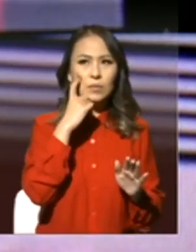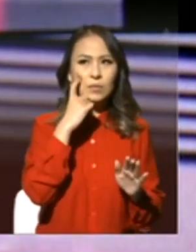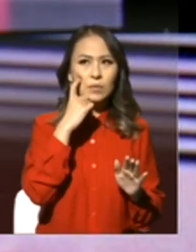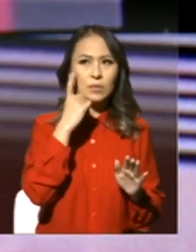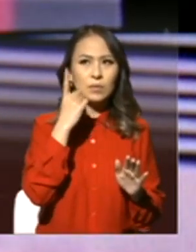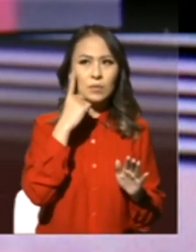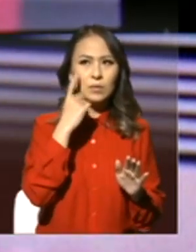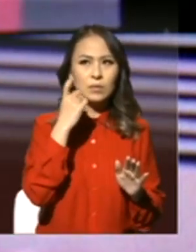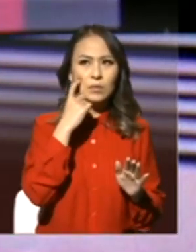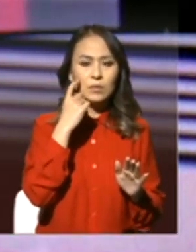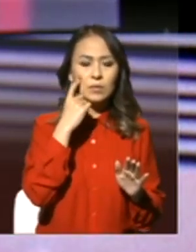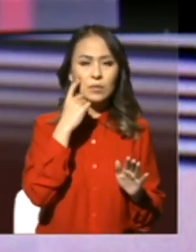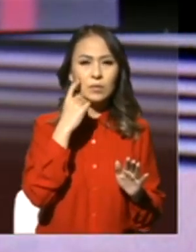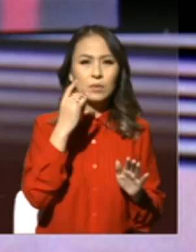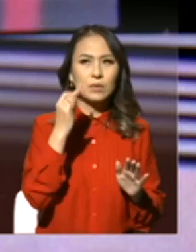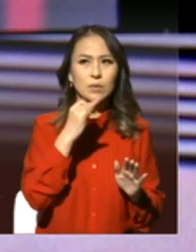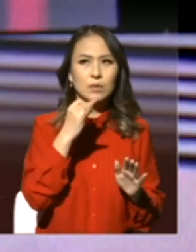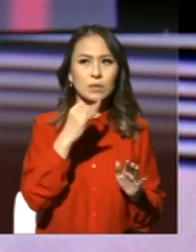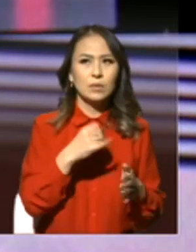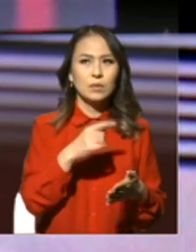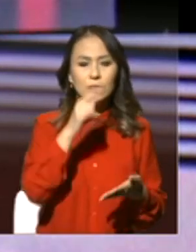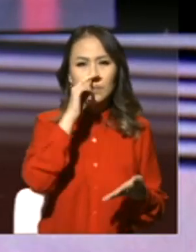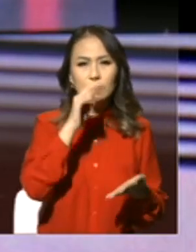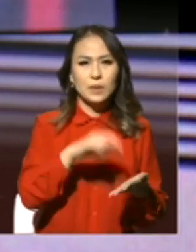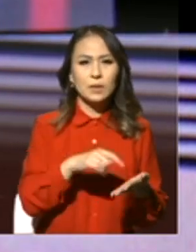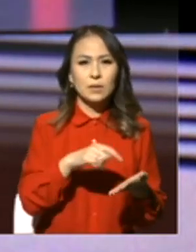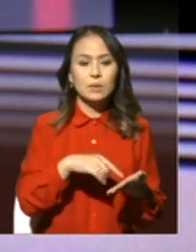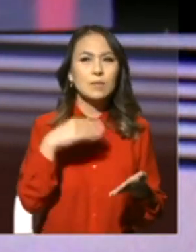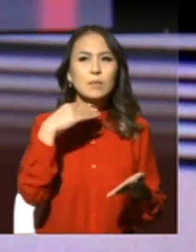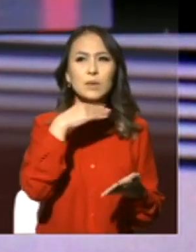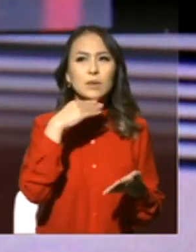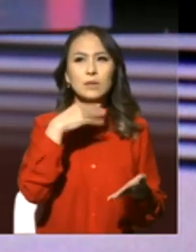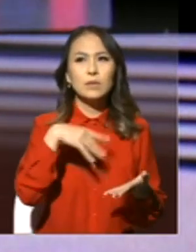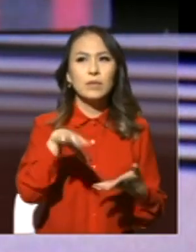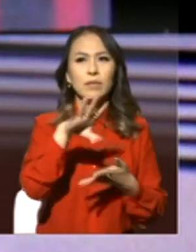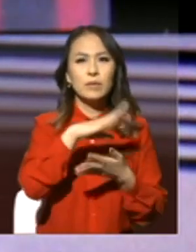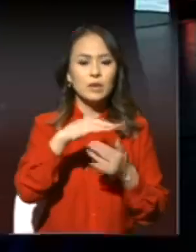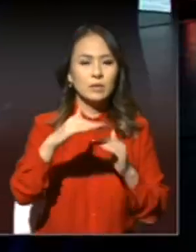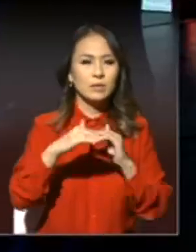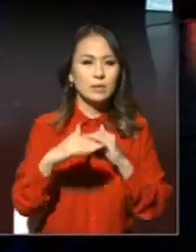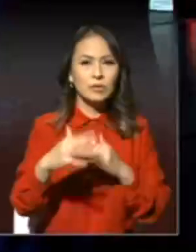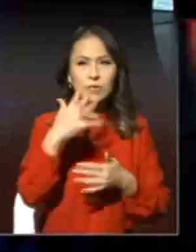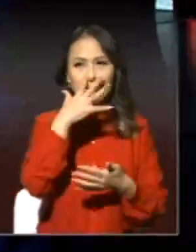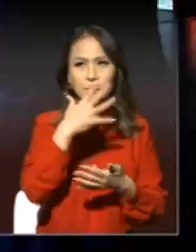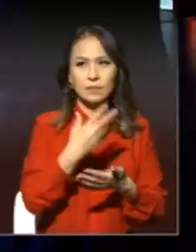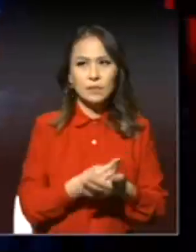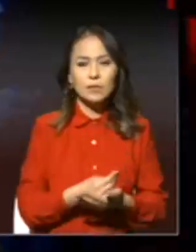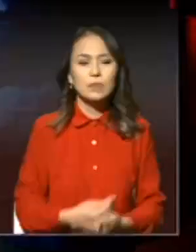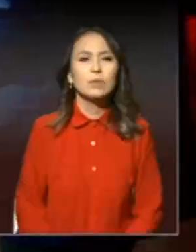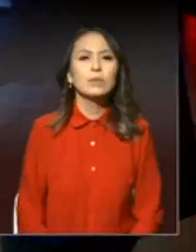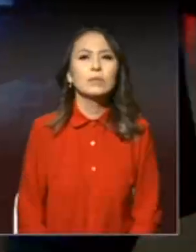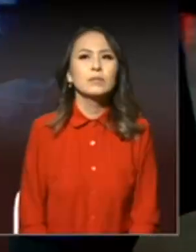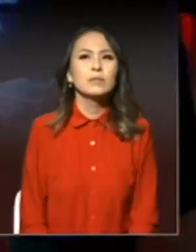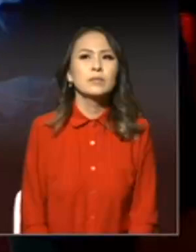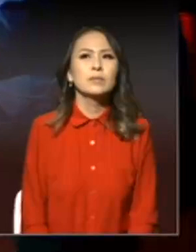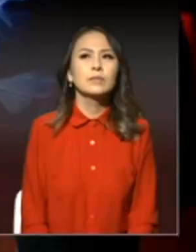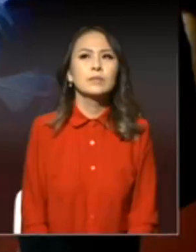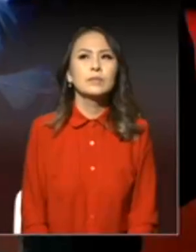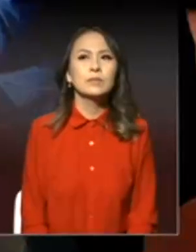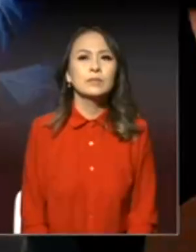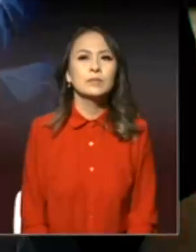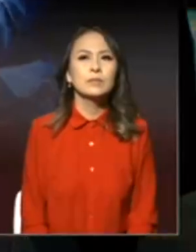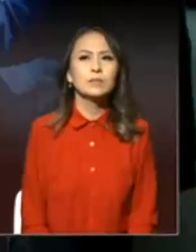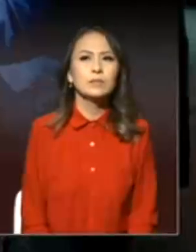Иә, көбінесе қант тауық еті. Тауық еті. Қалғандары бәрі өзіміздікі. Олардың үлесі жоғарырақ. Мен қоса кетейін рұқсат